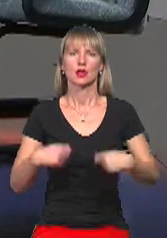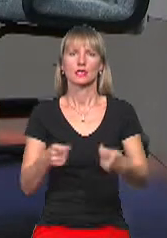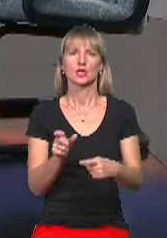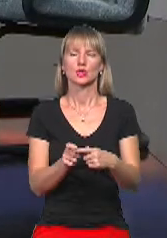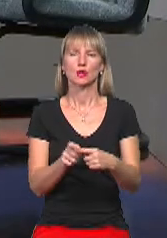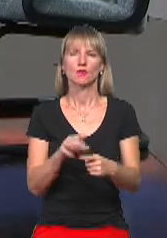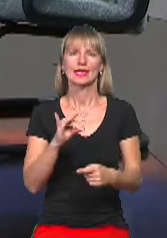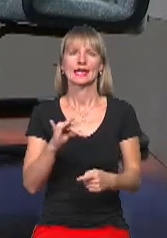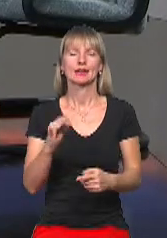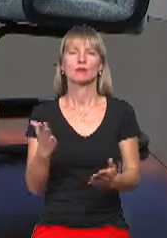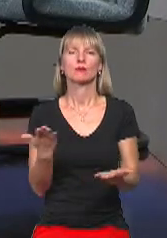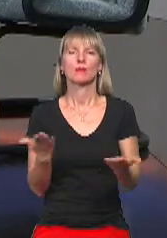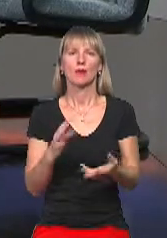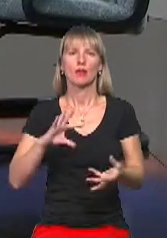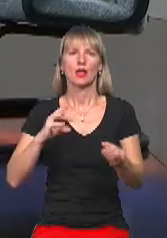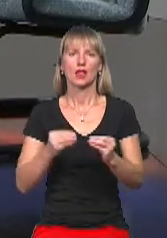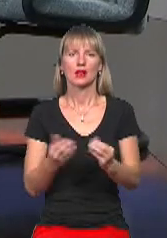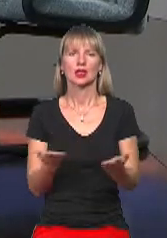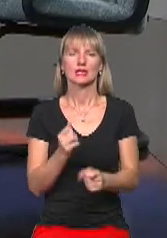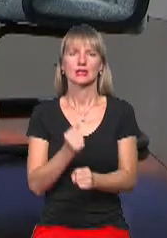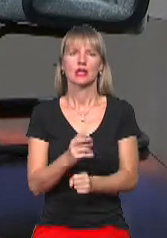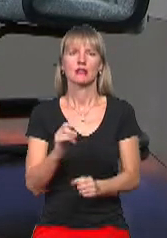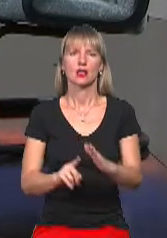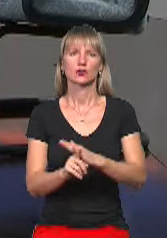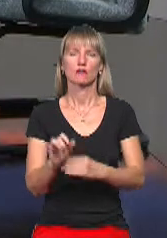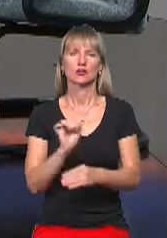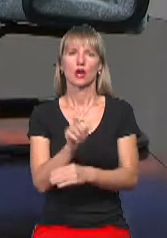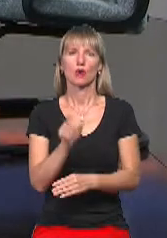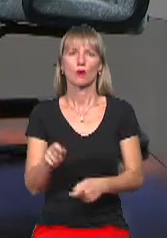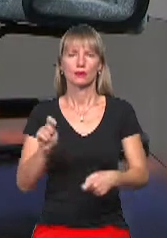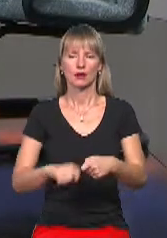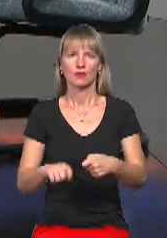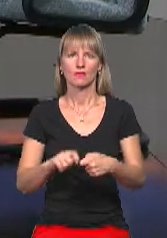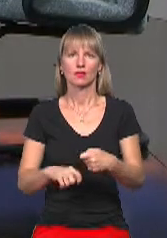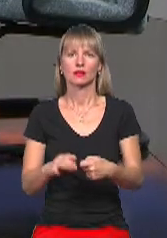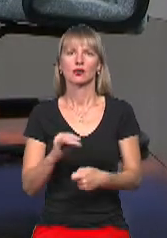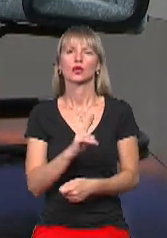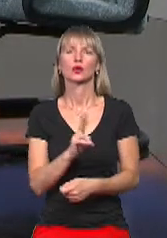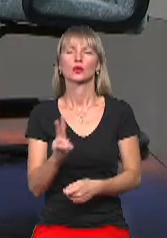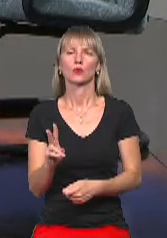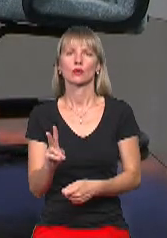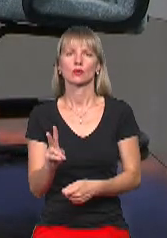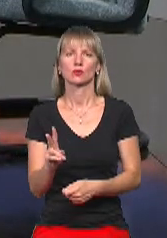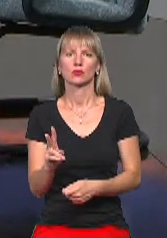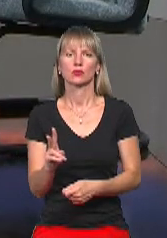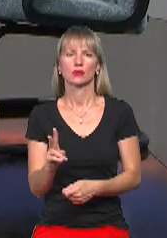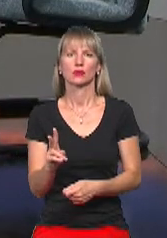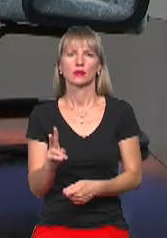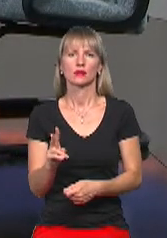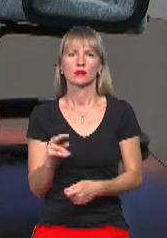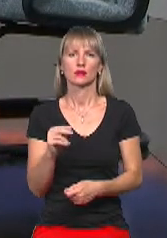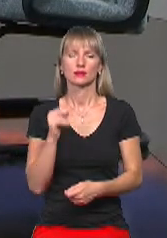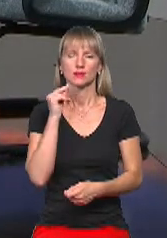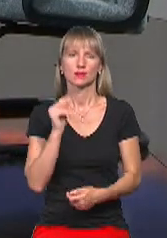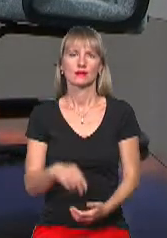по поводу аналитики, которая сделана на основе станции громадского мониторинга. И кто же все-таки...